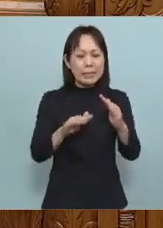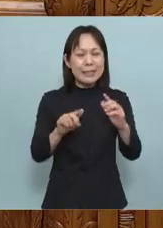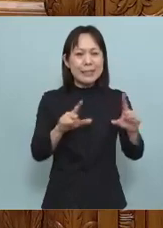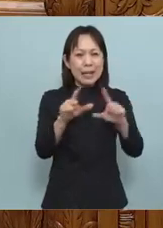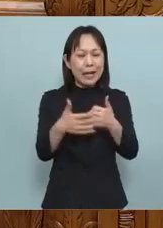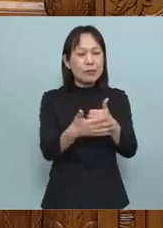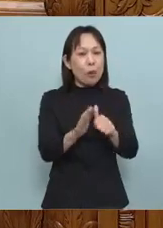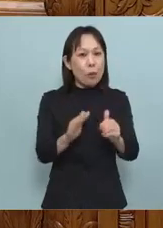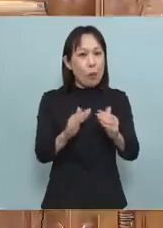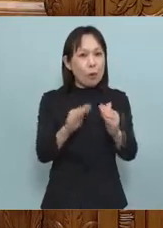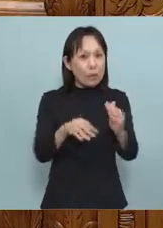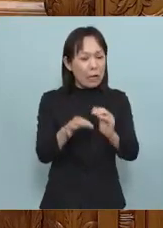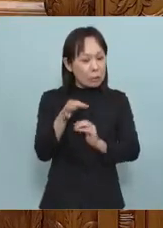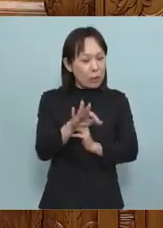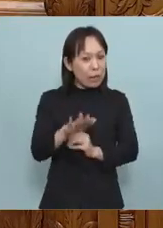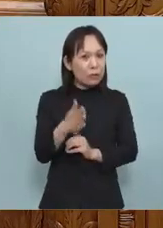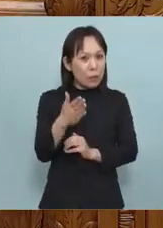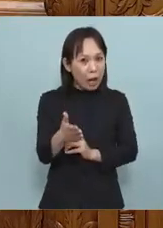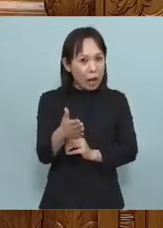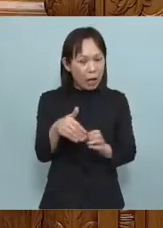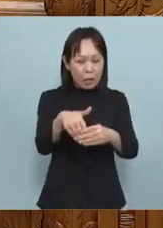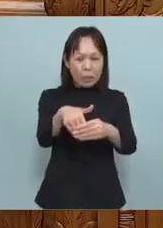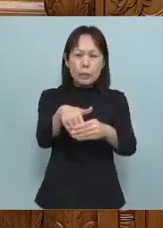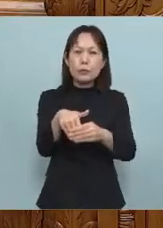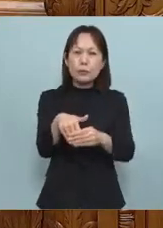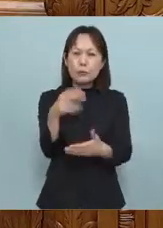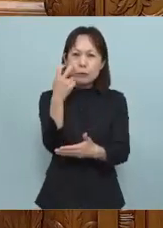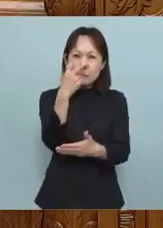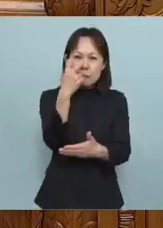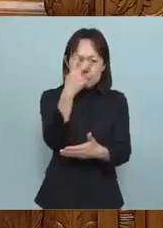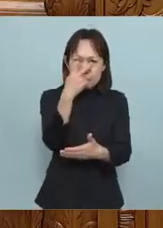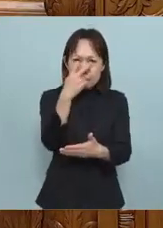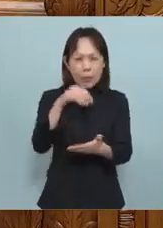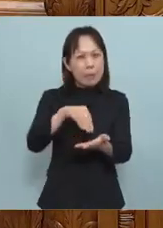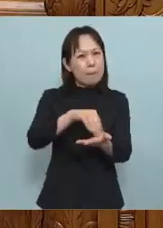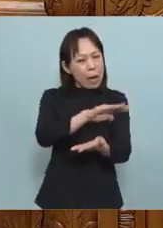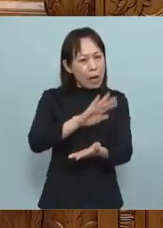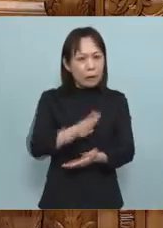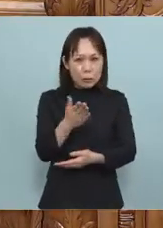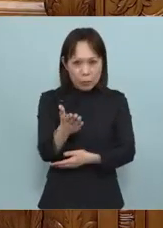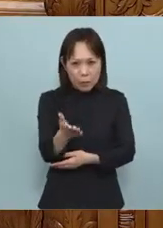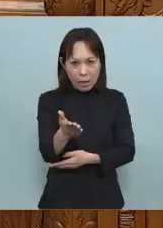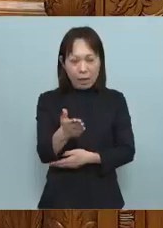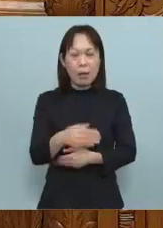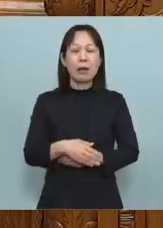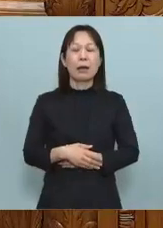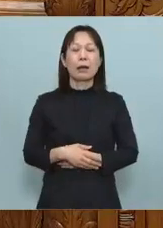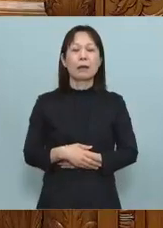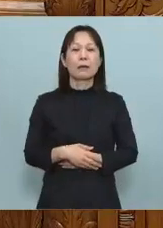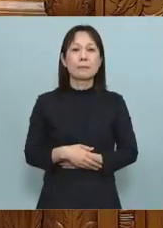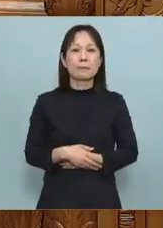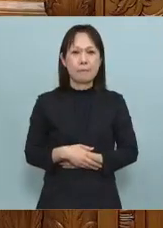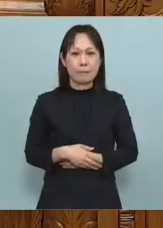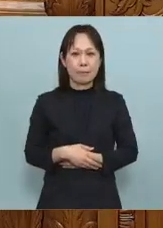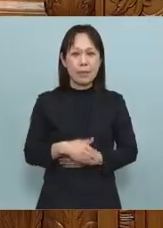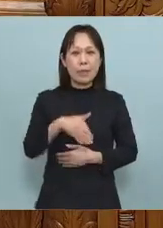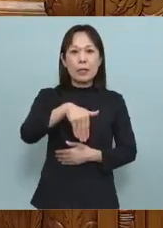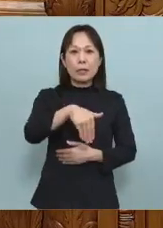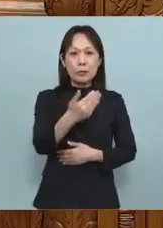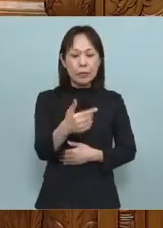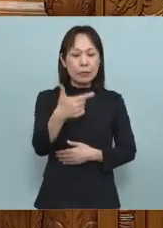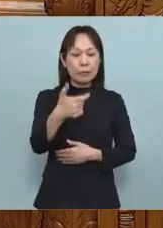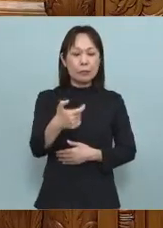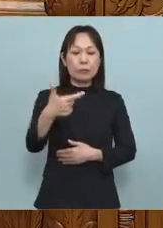か。その場合、収入認定から除外されるのでしょうか。事務費だけで967